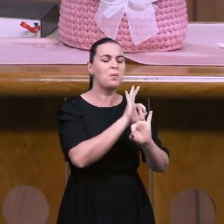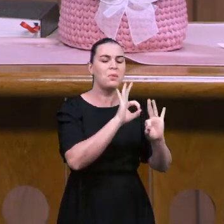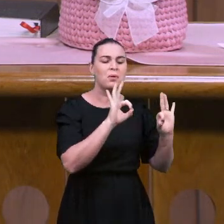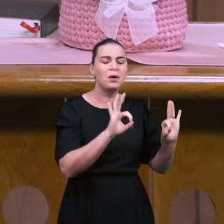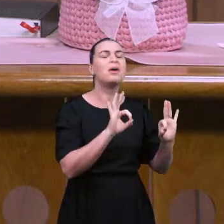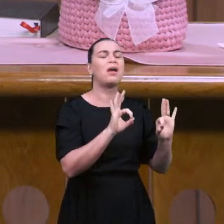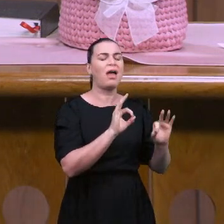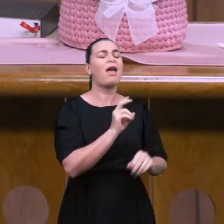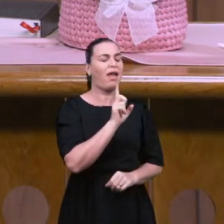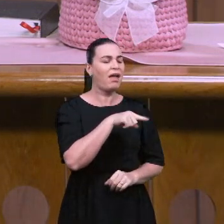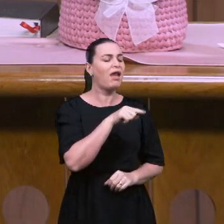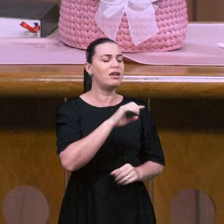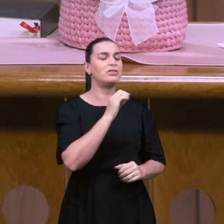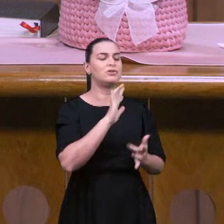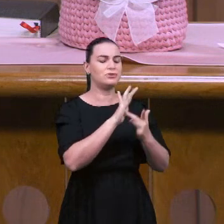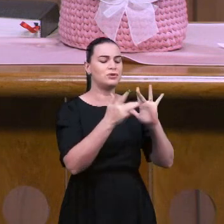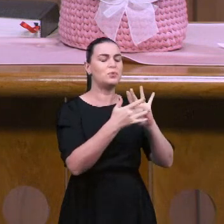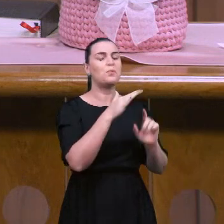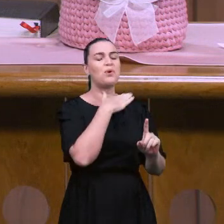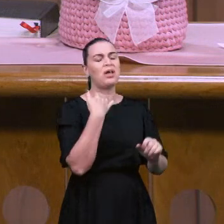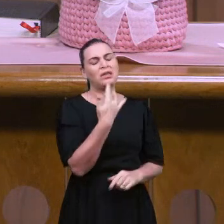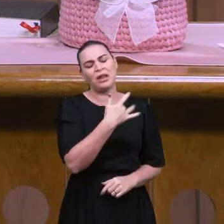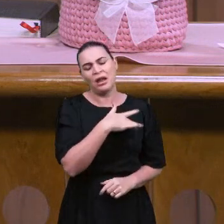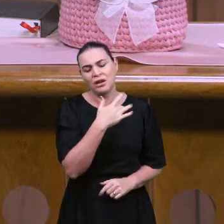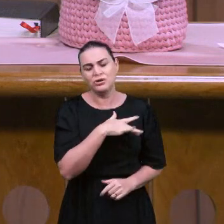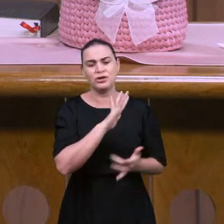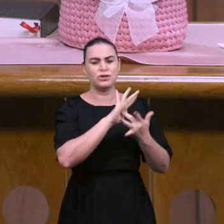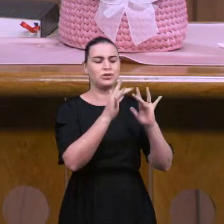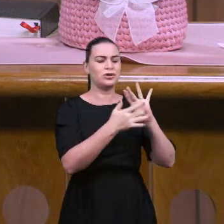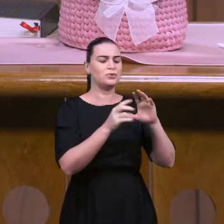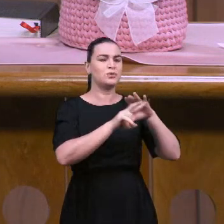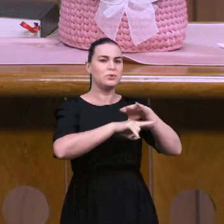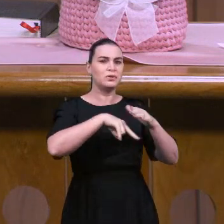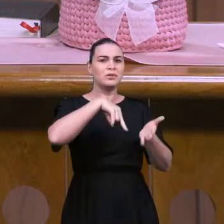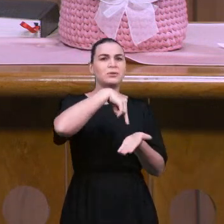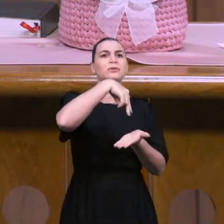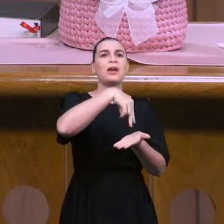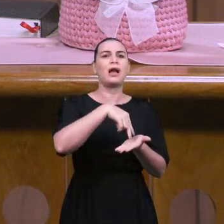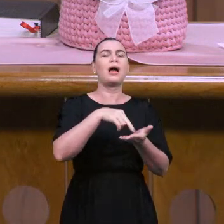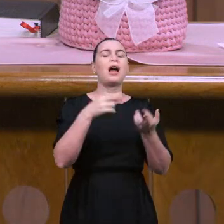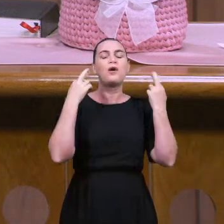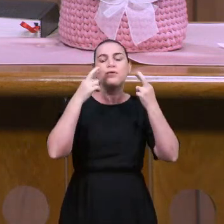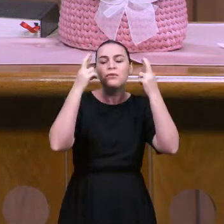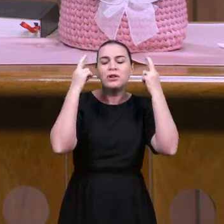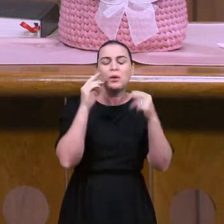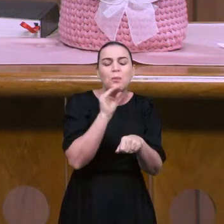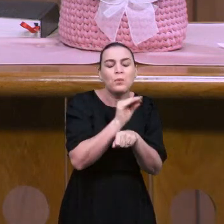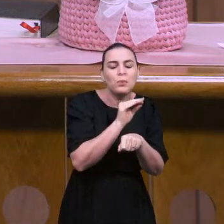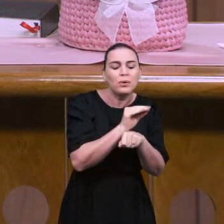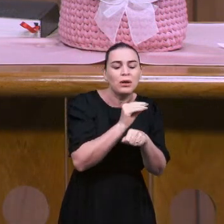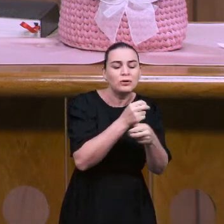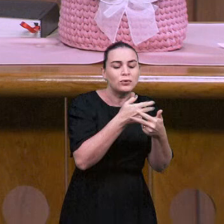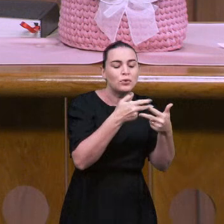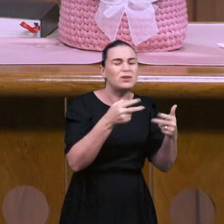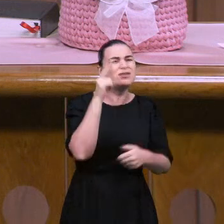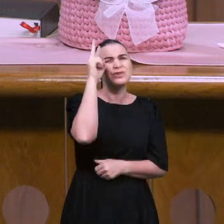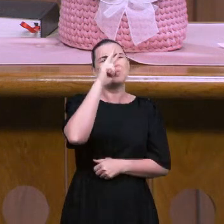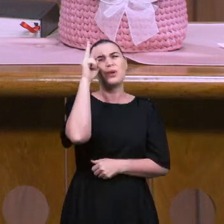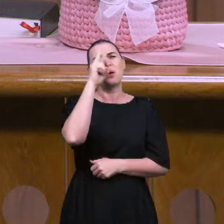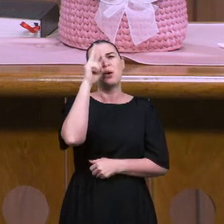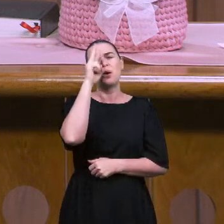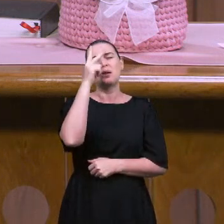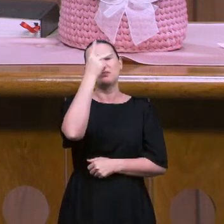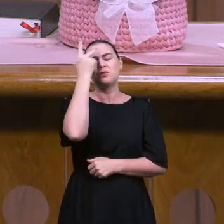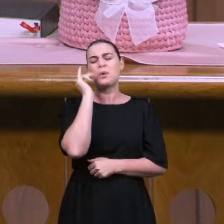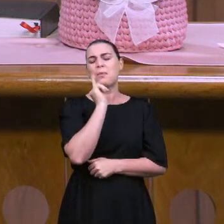c'est Noël, Jésus est mort, le pauvre, il a ressuscité, la petite bobrie, les choses que